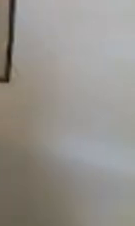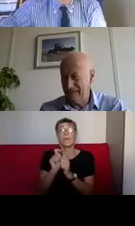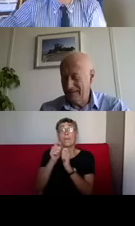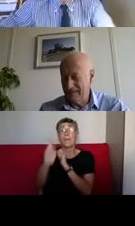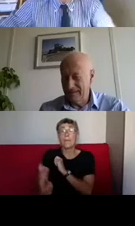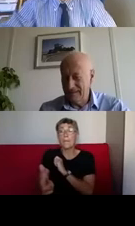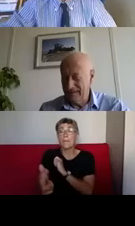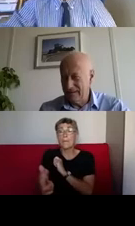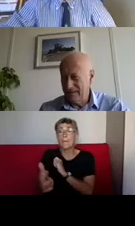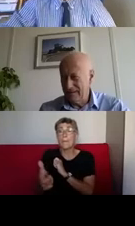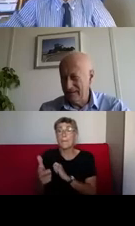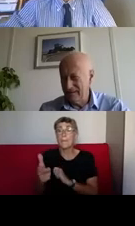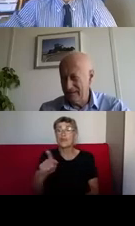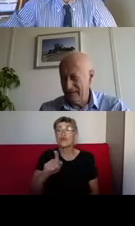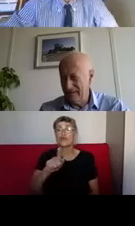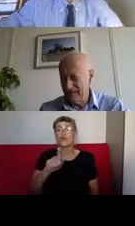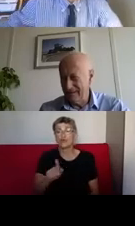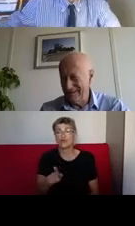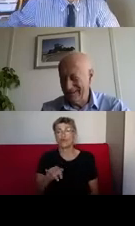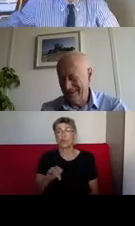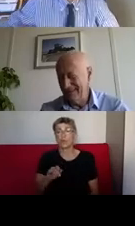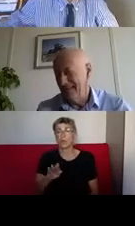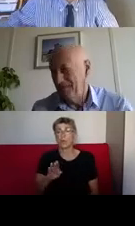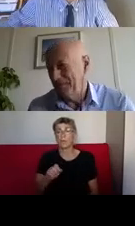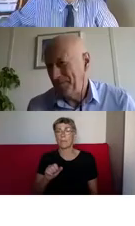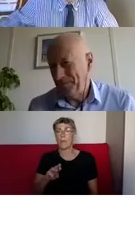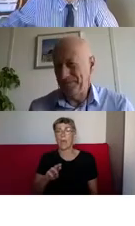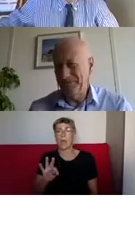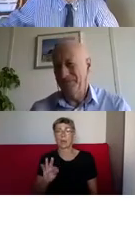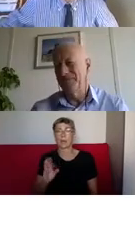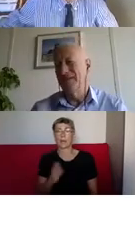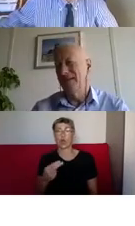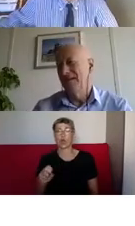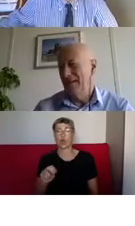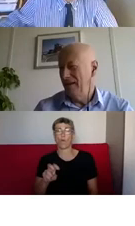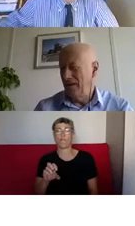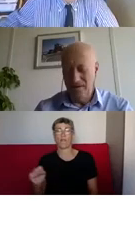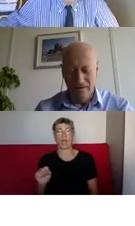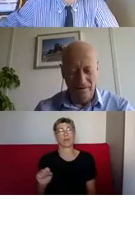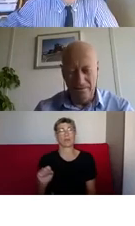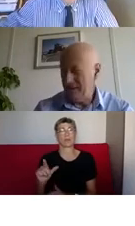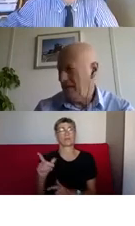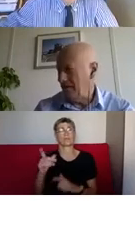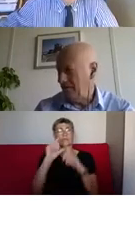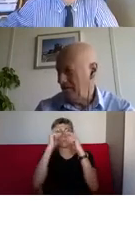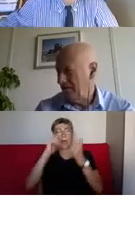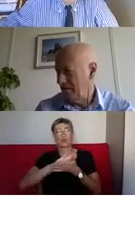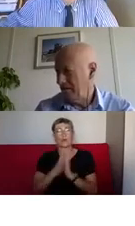of l'ADAPT. The floor is yours. Again, we are a bit late.